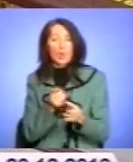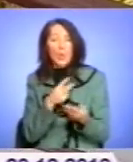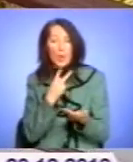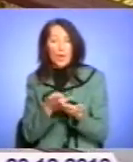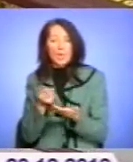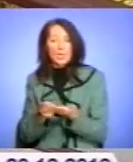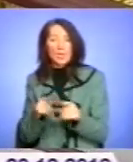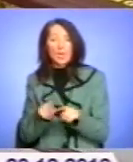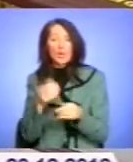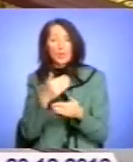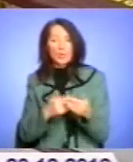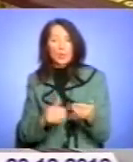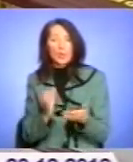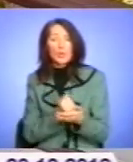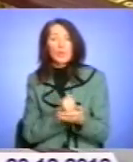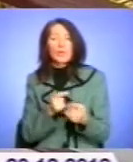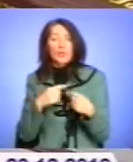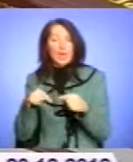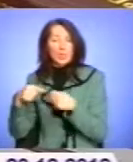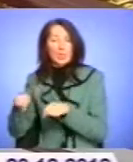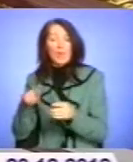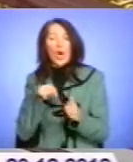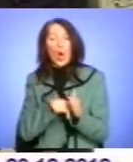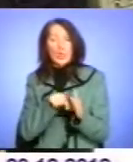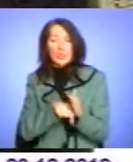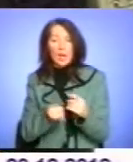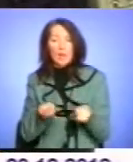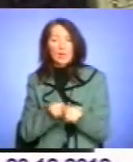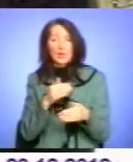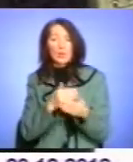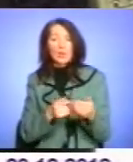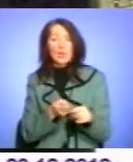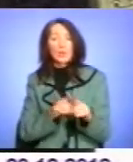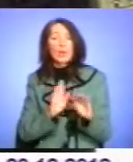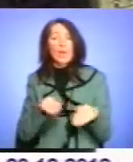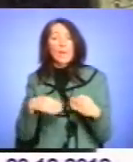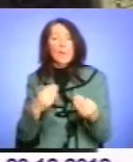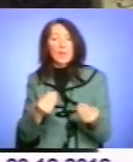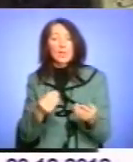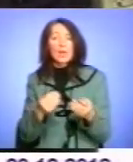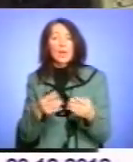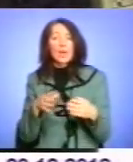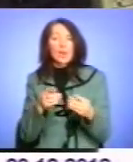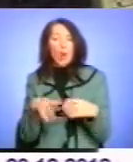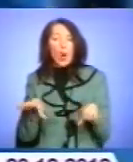за галузевою ознакою і список фондів, які були передані, утилізовані чи об'єднані з іншими фондами.